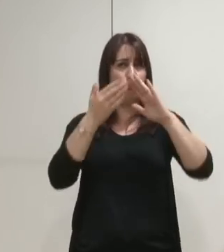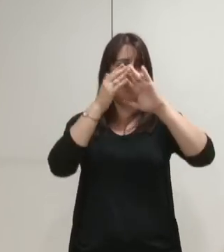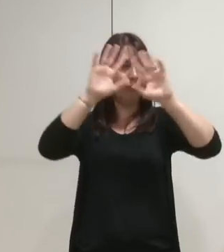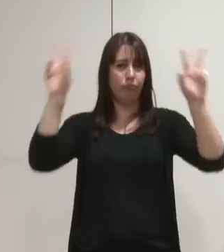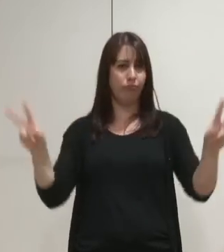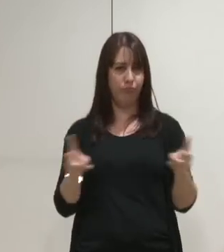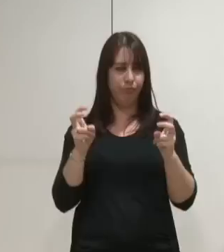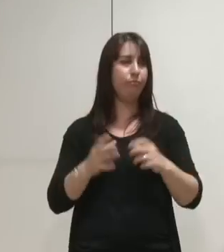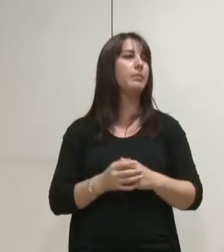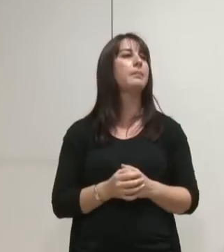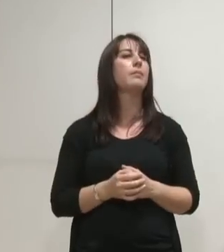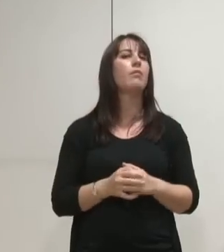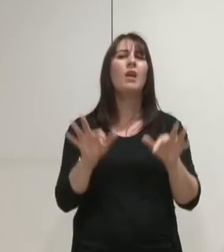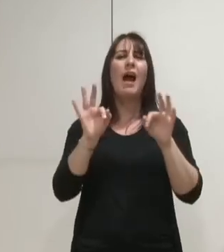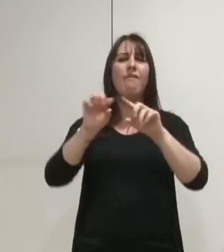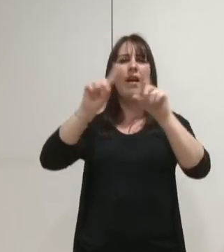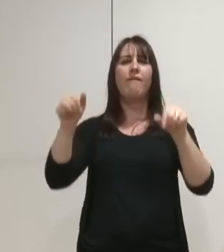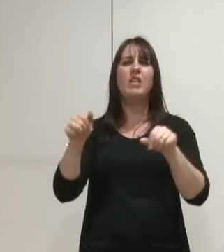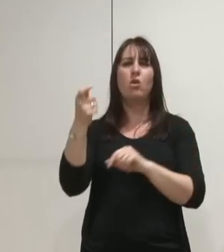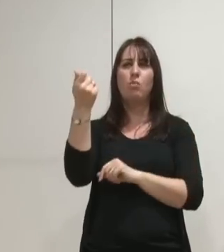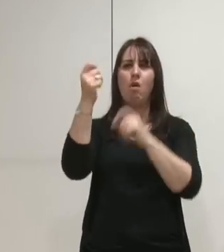des baisse de